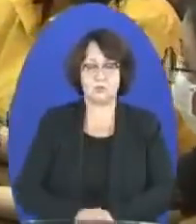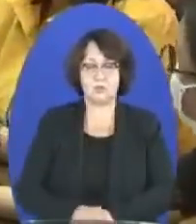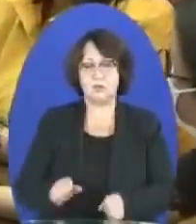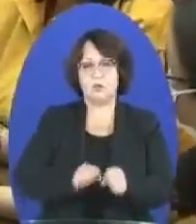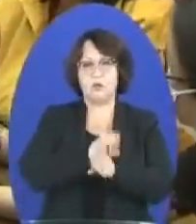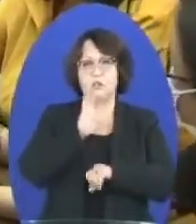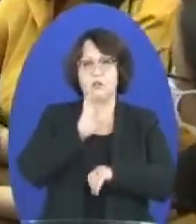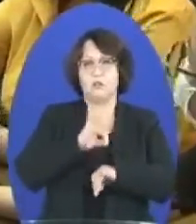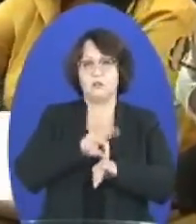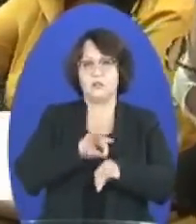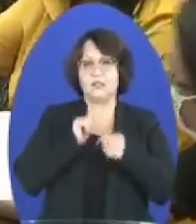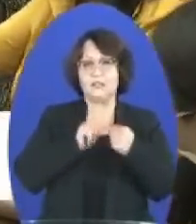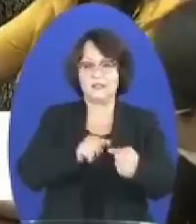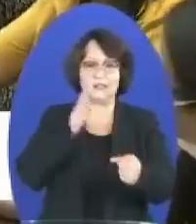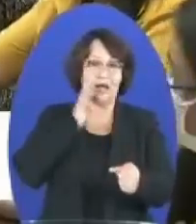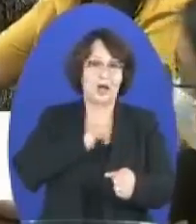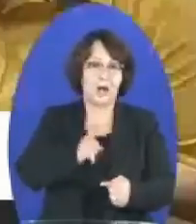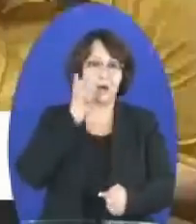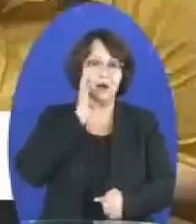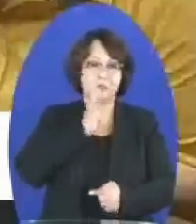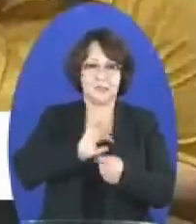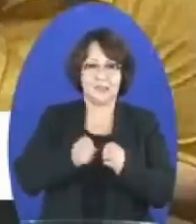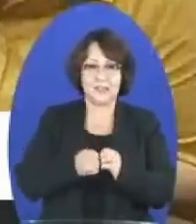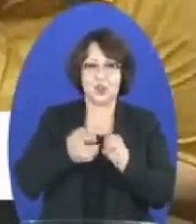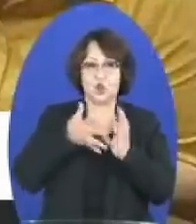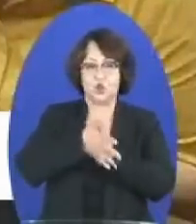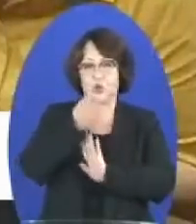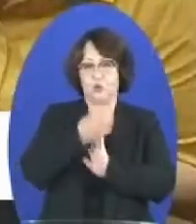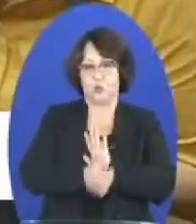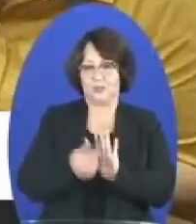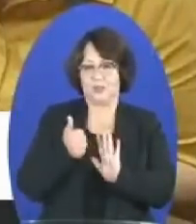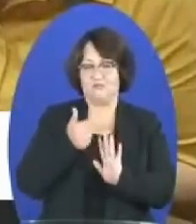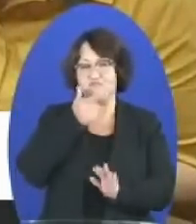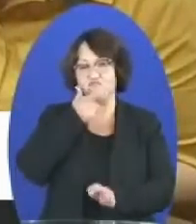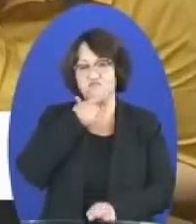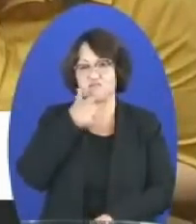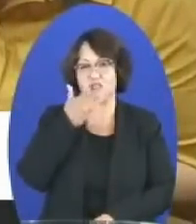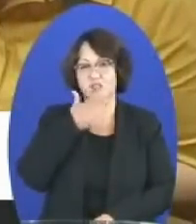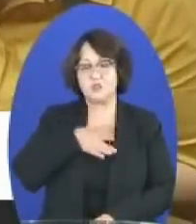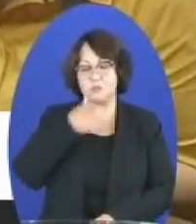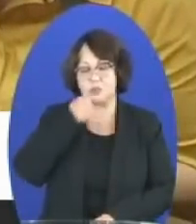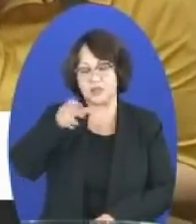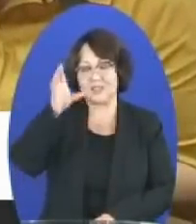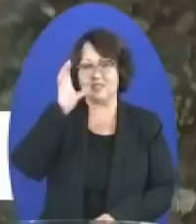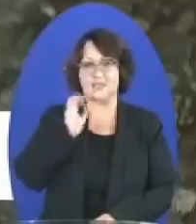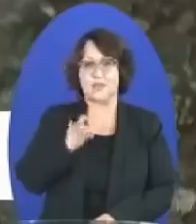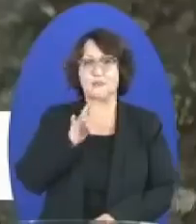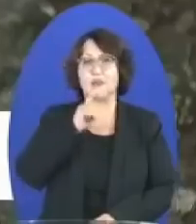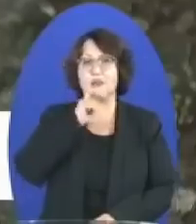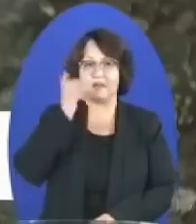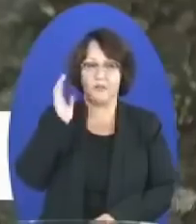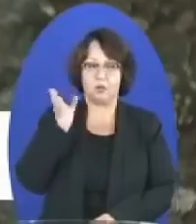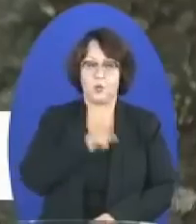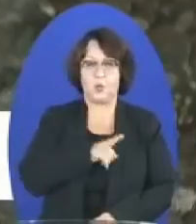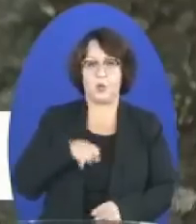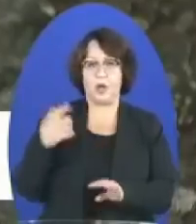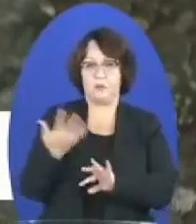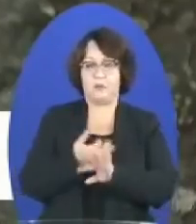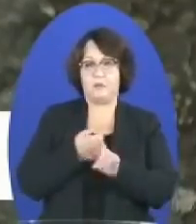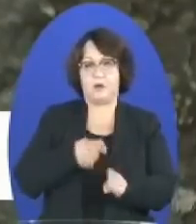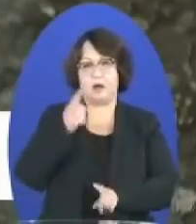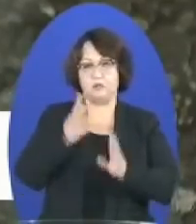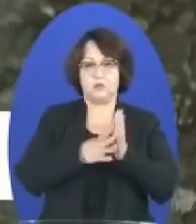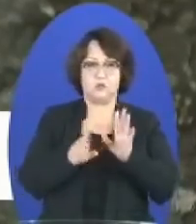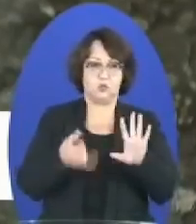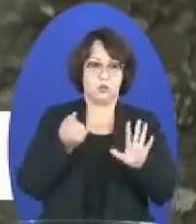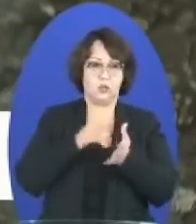Коронавирусны эсрэг хариу арга хэмжээ авахд зарцуулах төсөв хангалттай хэмжээнд байхгүй байгааг эрүүл мэндийн салбарынхан хэлж байна. Өнөөдрийн байдлаар хувийн хамгаалалт хэрэгсэлд 19.6 тэрбум